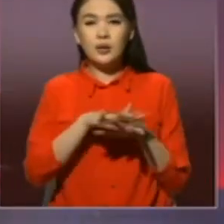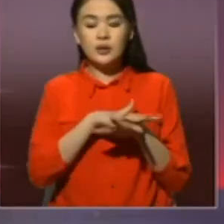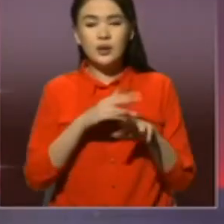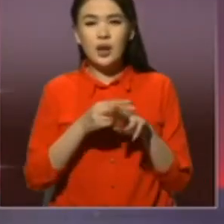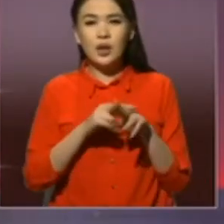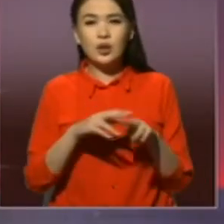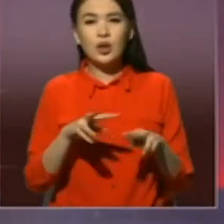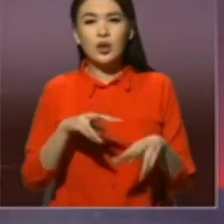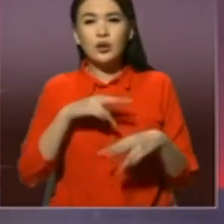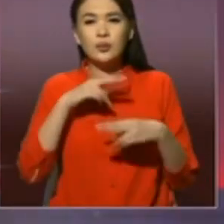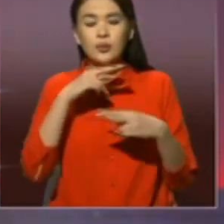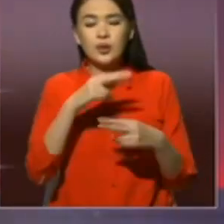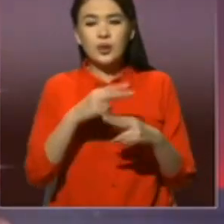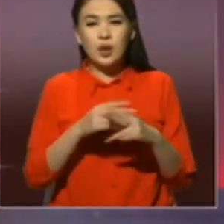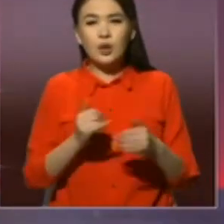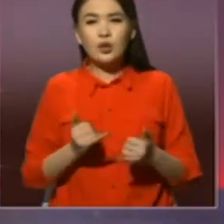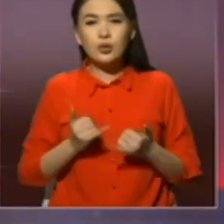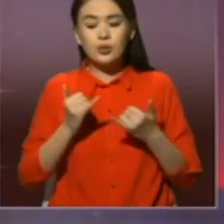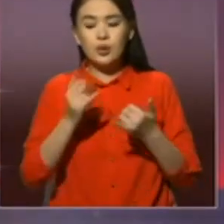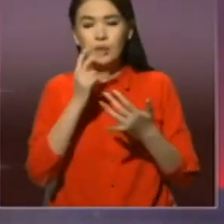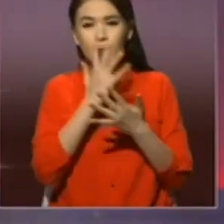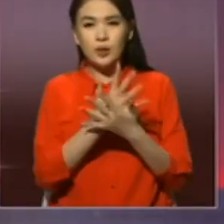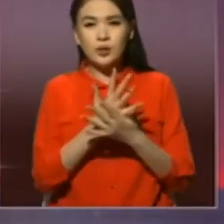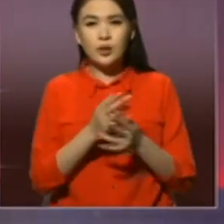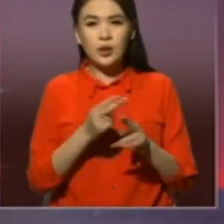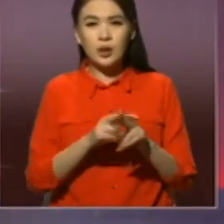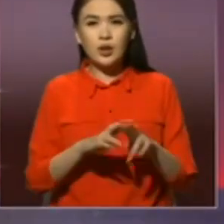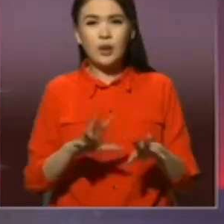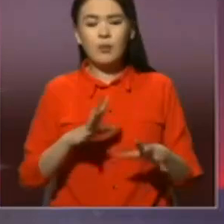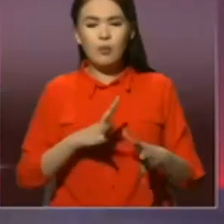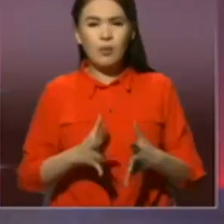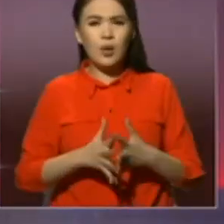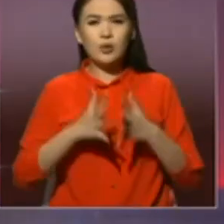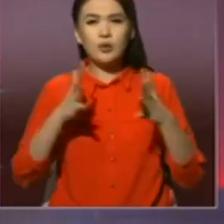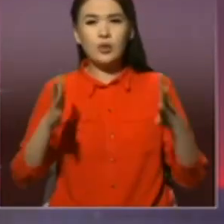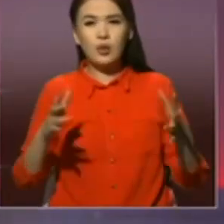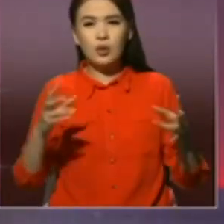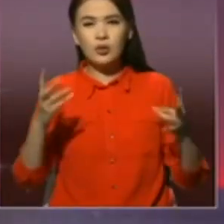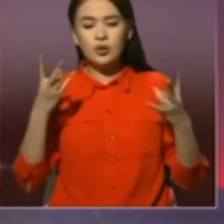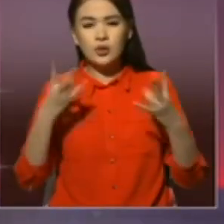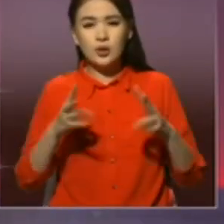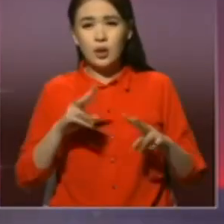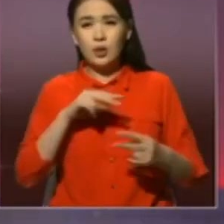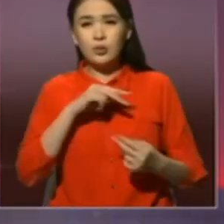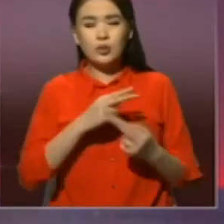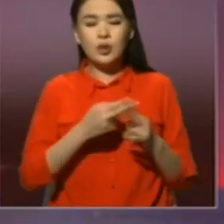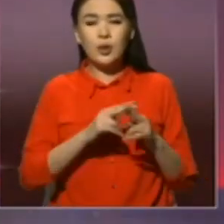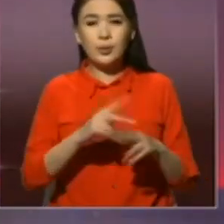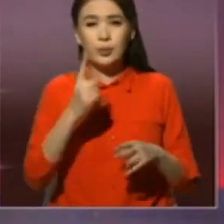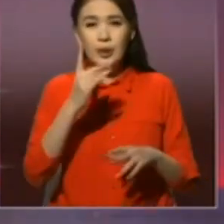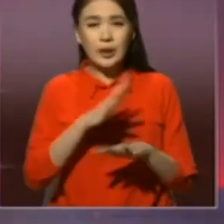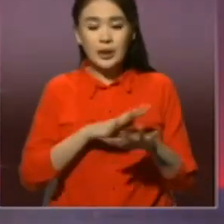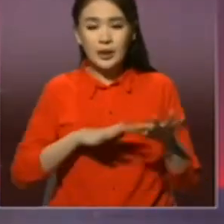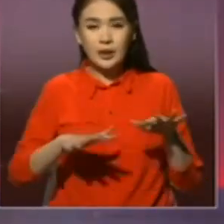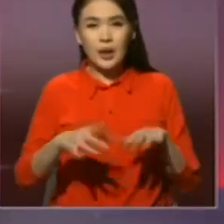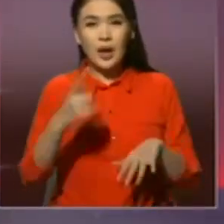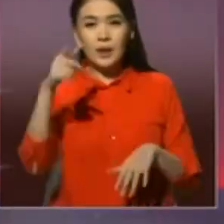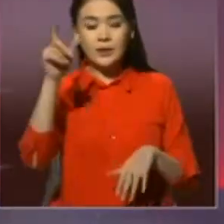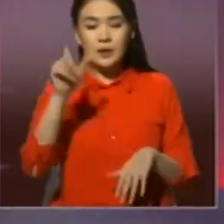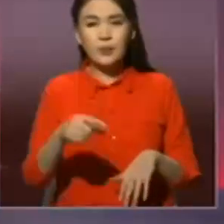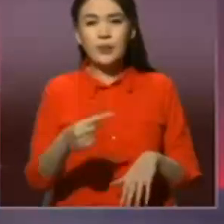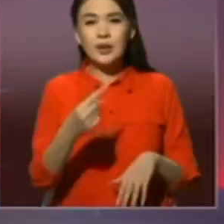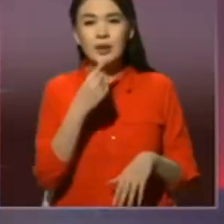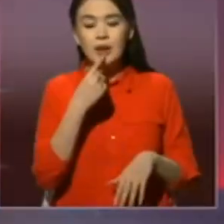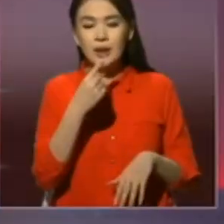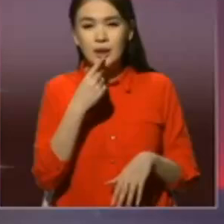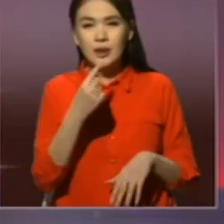ғой. Бұл жерде қарапайым үлкен бір ерлік жасап қажет жоқ. Бір елде, бір елдің азаматы болғаннан кейін сол елдің тіліне,